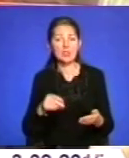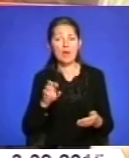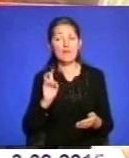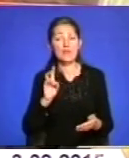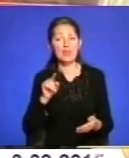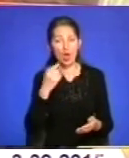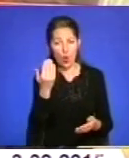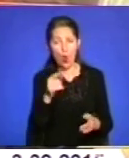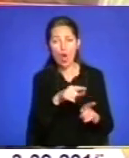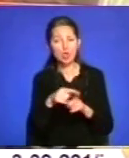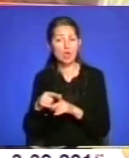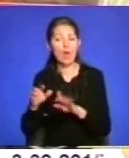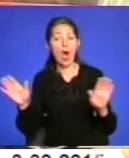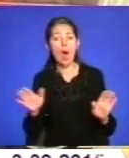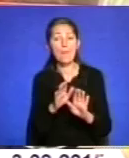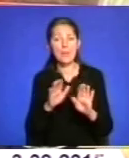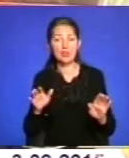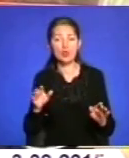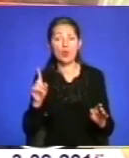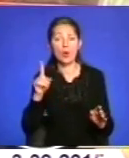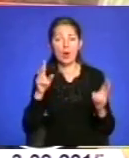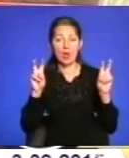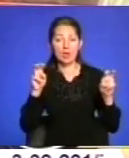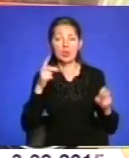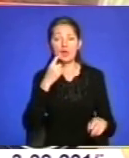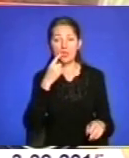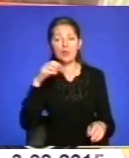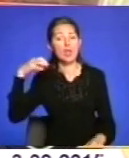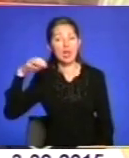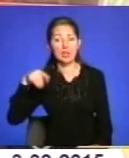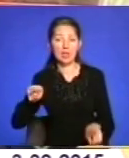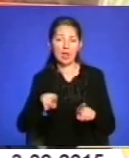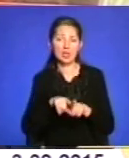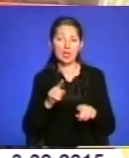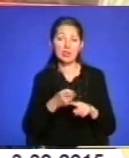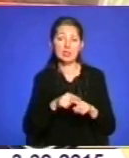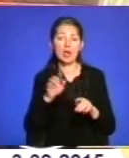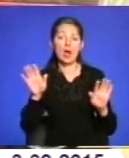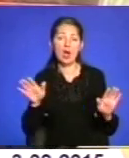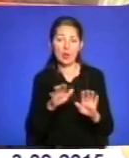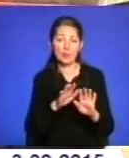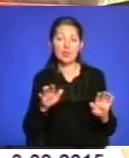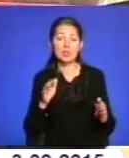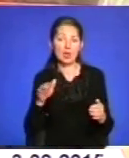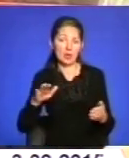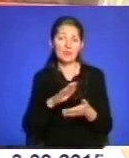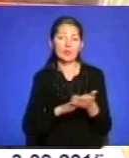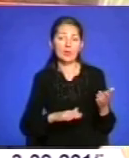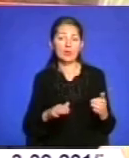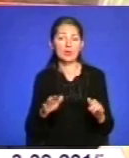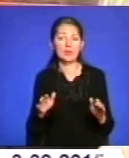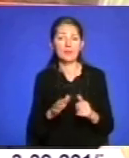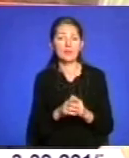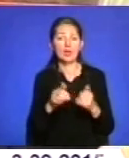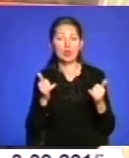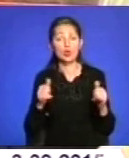слова пісню «Червона калина», і так вона далі продовжує життя, ця пісня. Ну, сьогодні ми